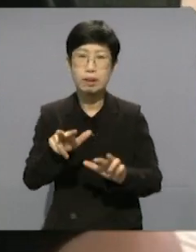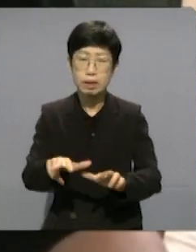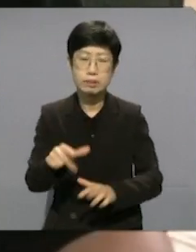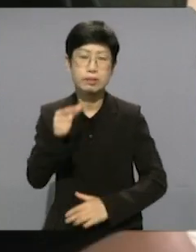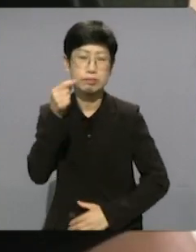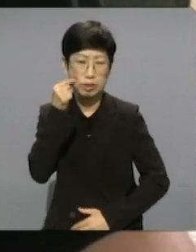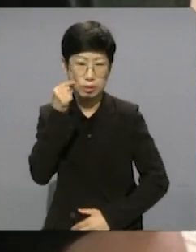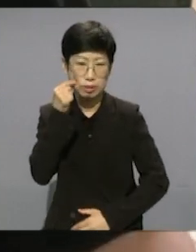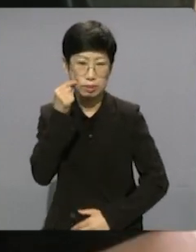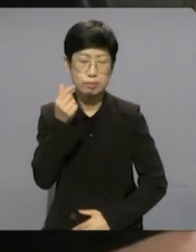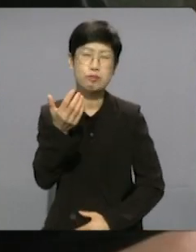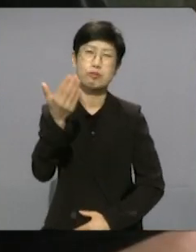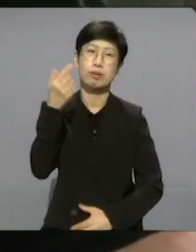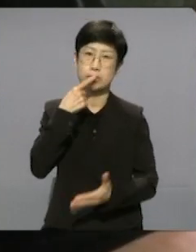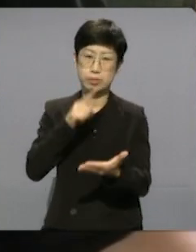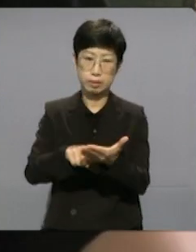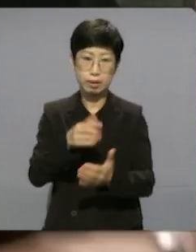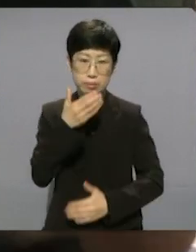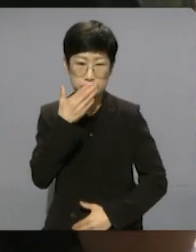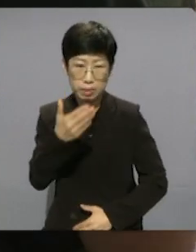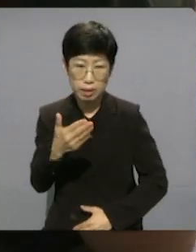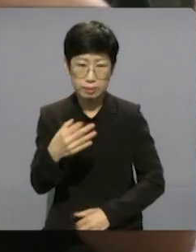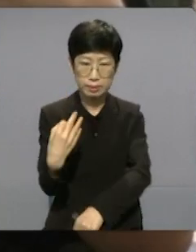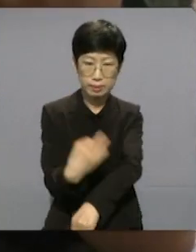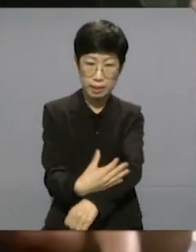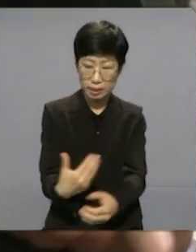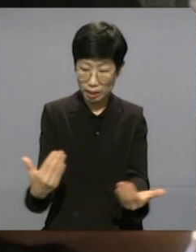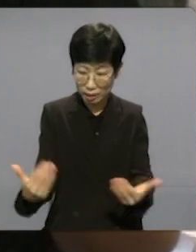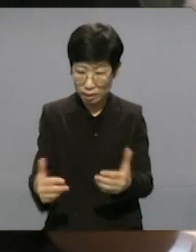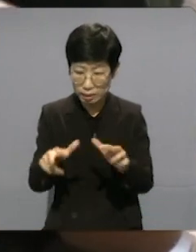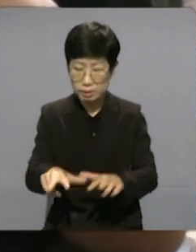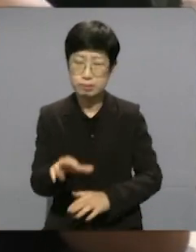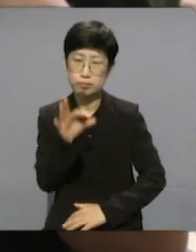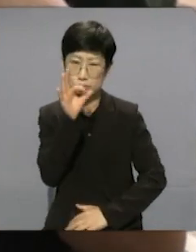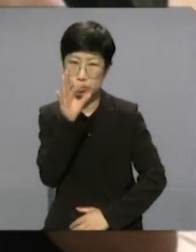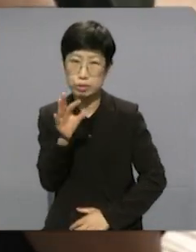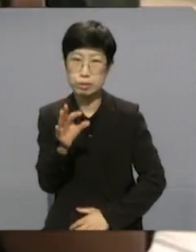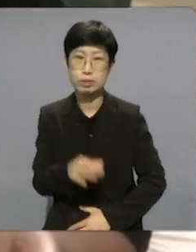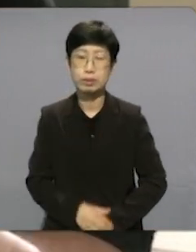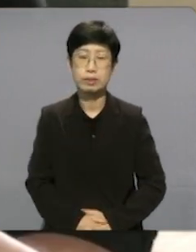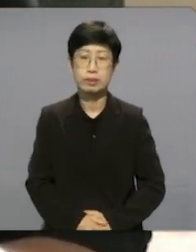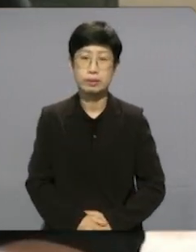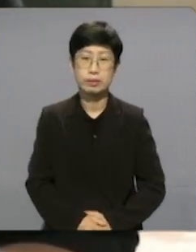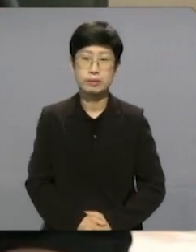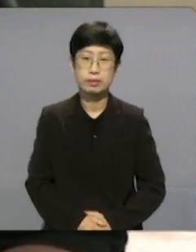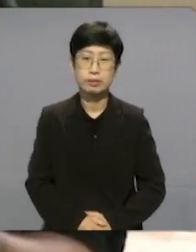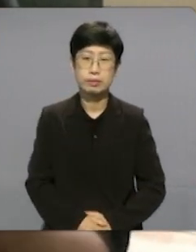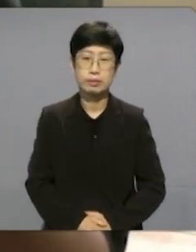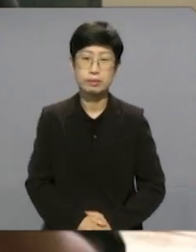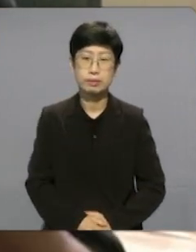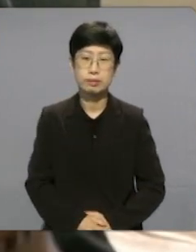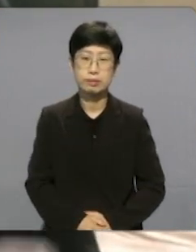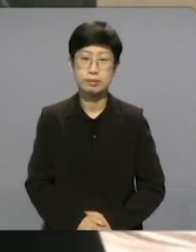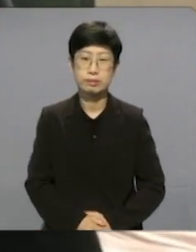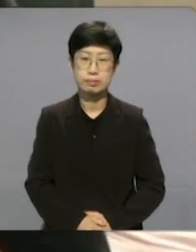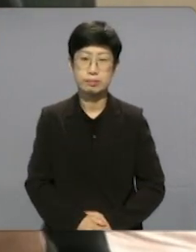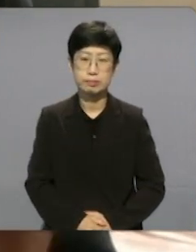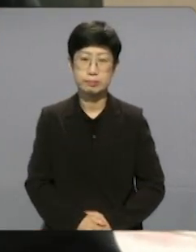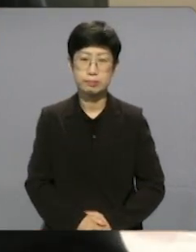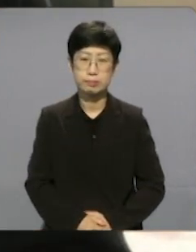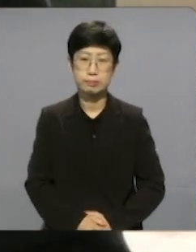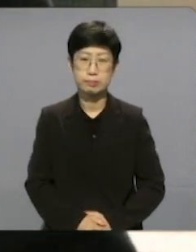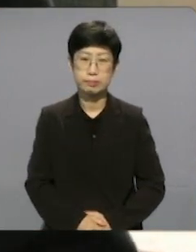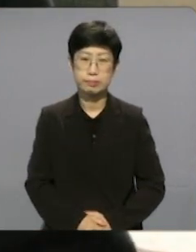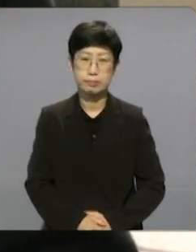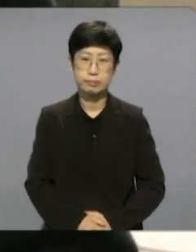الفراغ، تو ما عادش، الحاجات البسيطة اللي أنا كنت تروح راها بسيطة، الحاجات اللي أنا كنت راها بسيطة